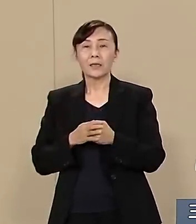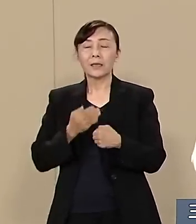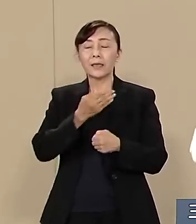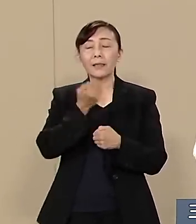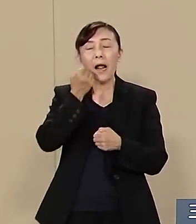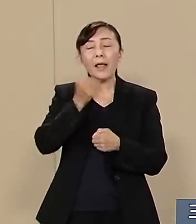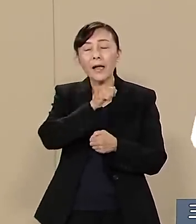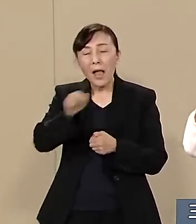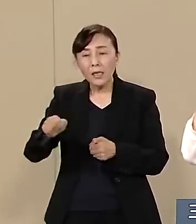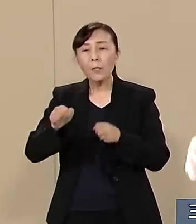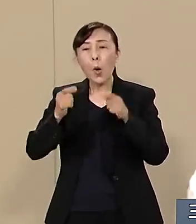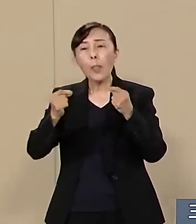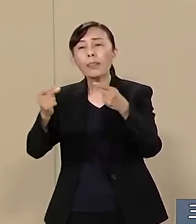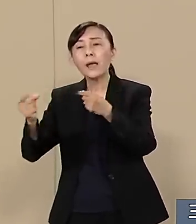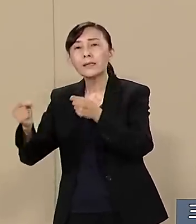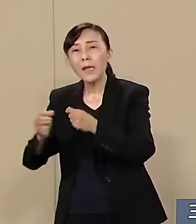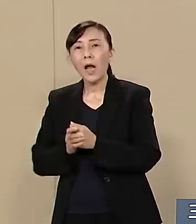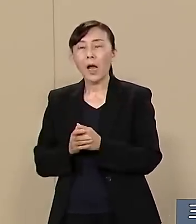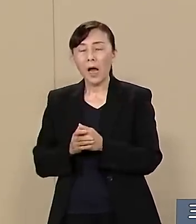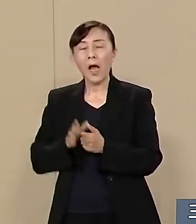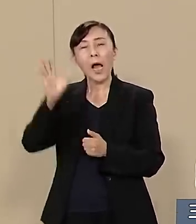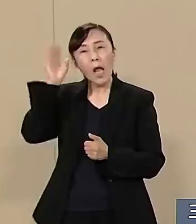でも同じじゃ